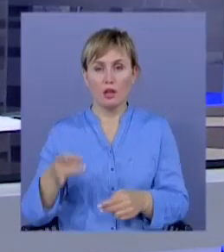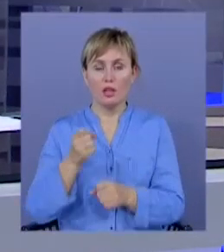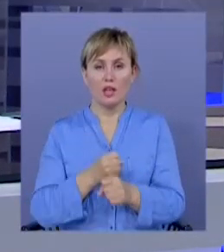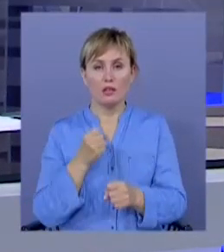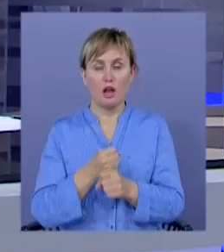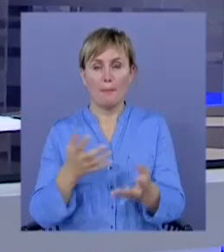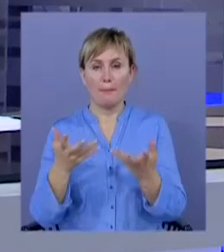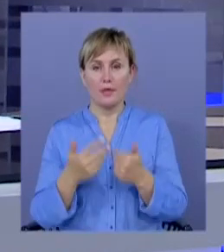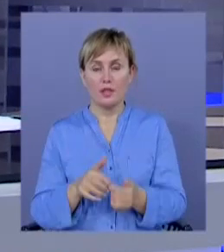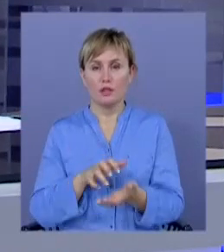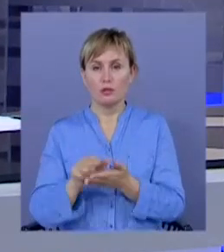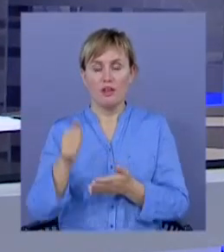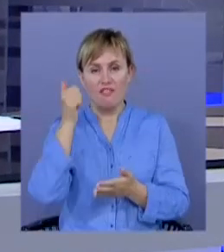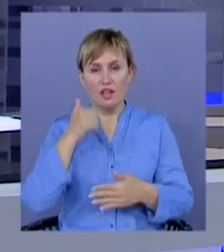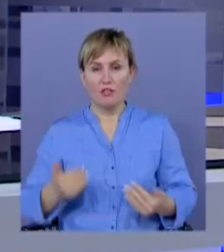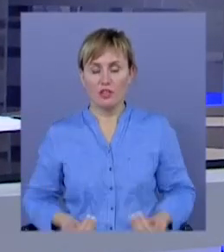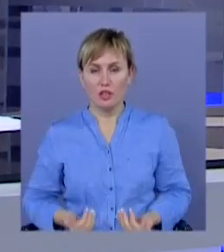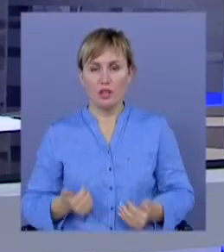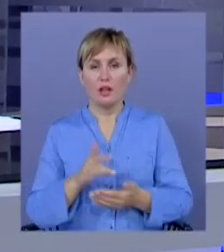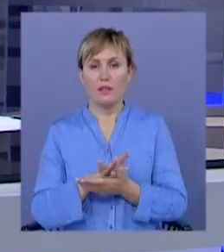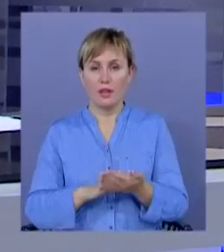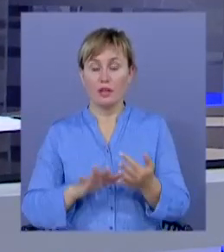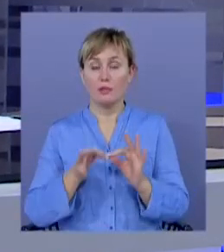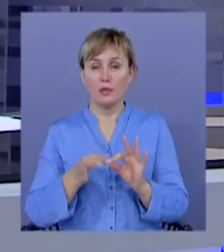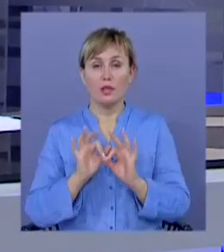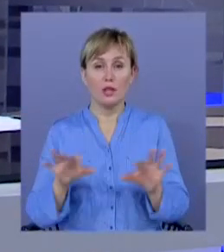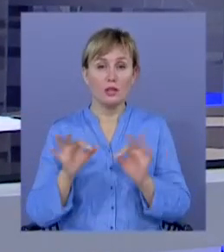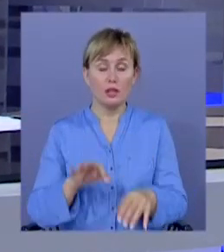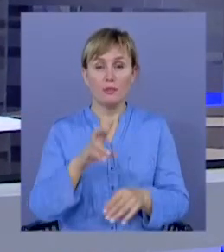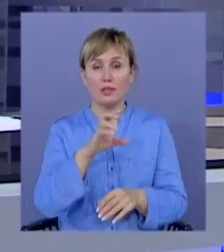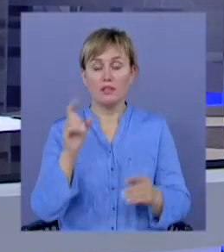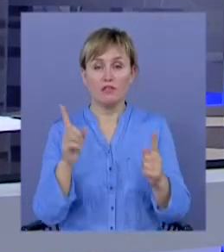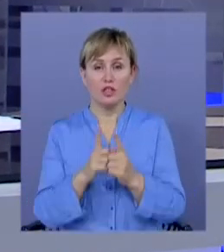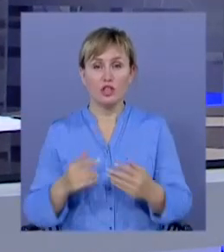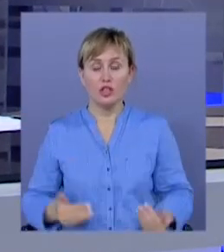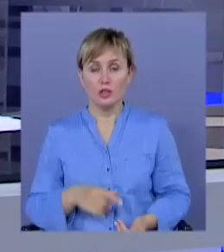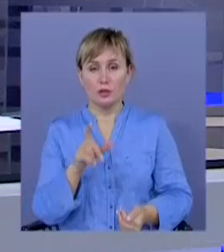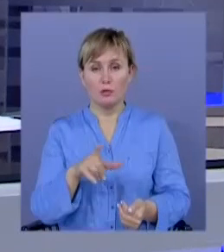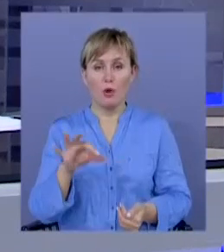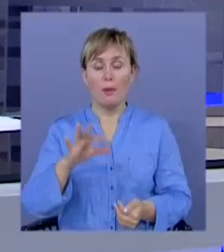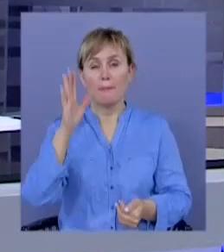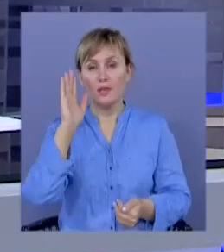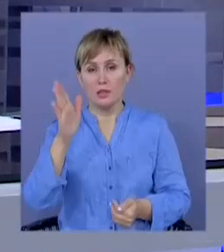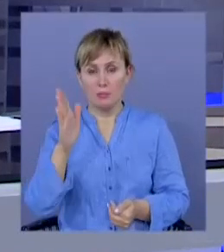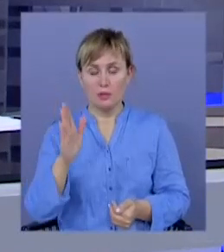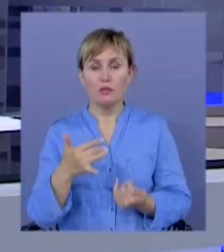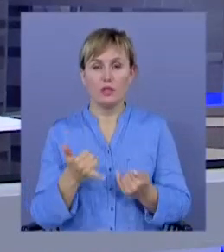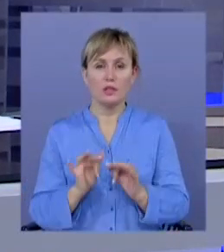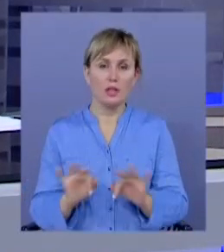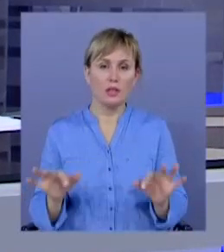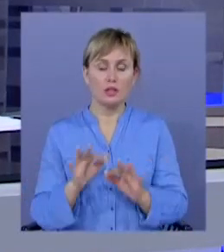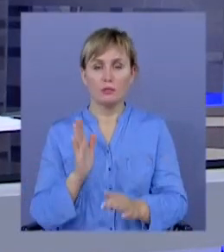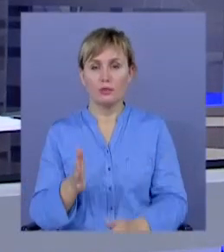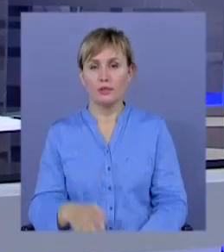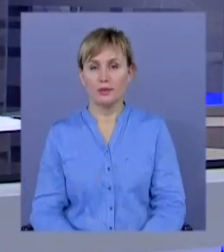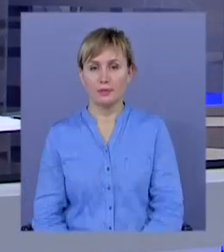разработан механизм сноса ветхого жилья. Об этом Бахаджан Сагентаев рассказал на встрече с жителями. О перспективах и возможностях района в